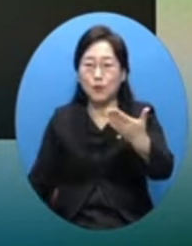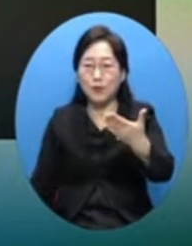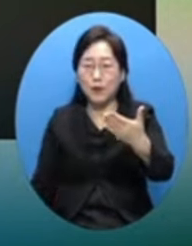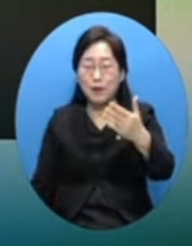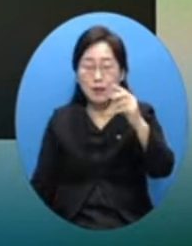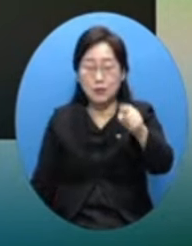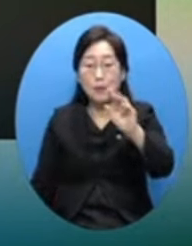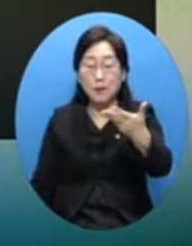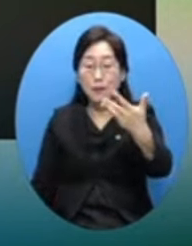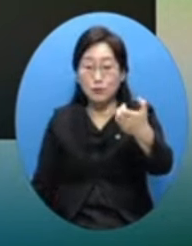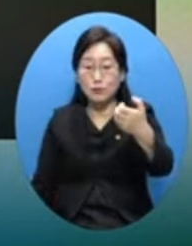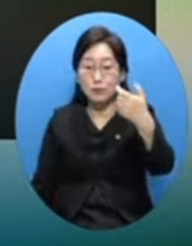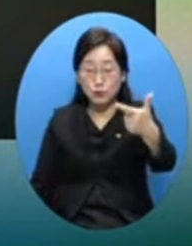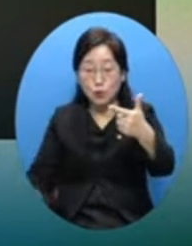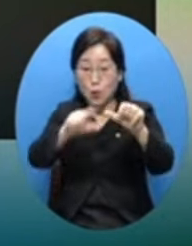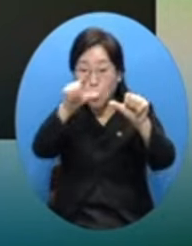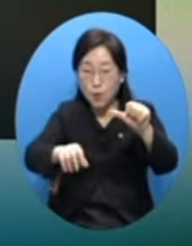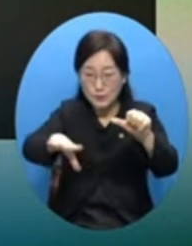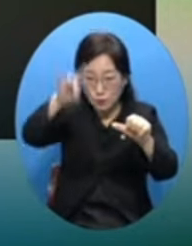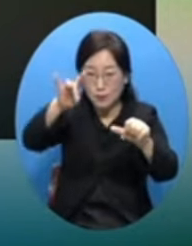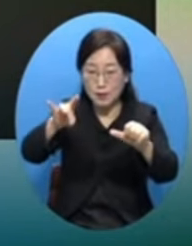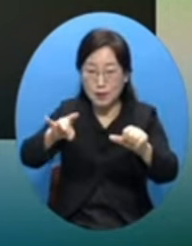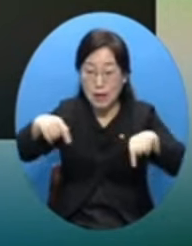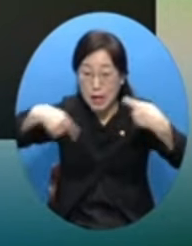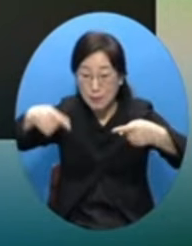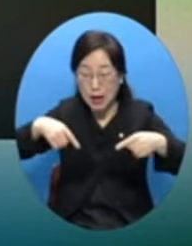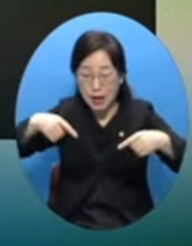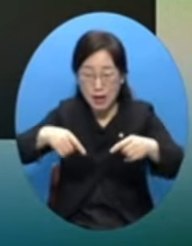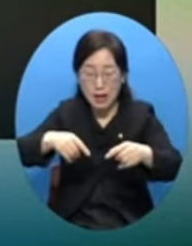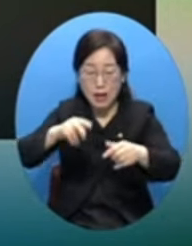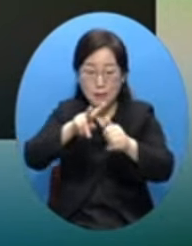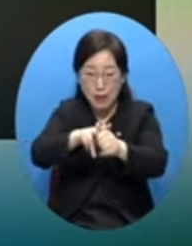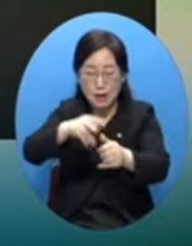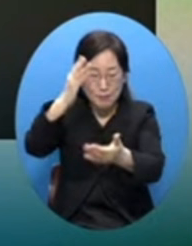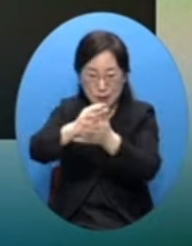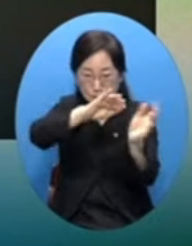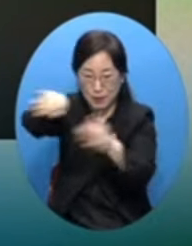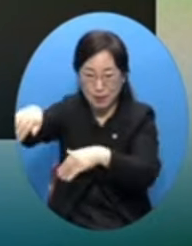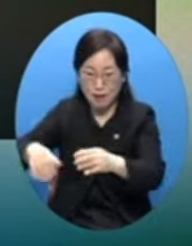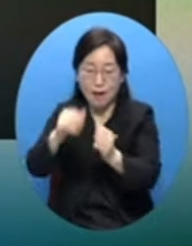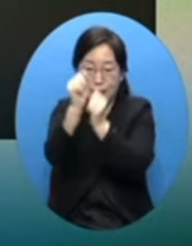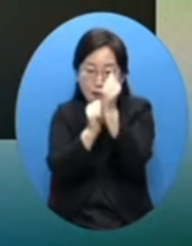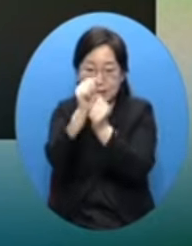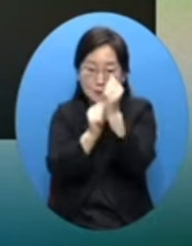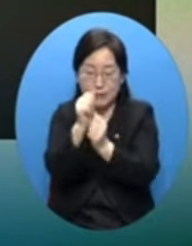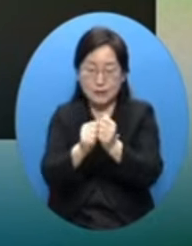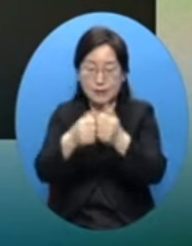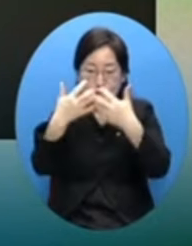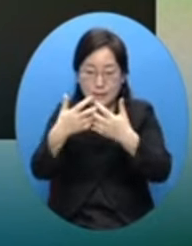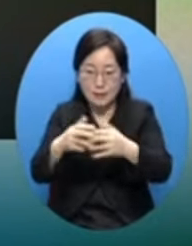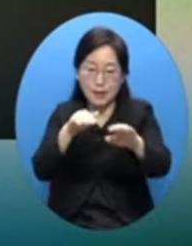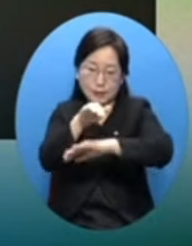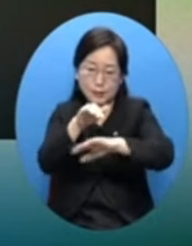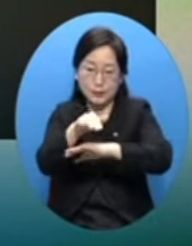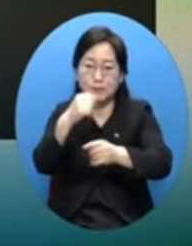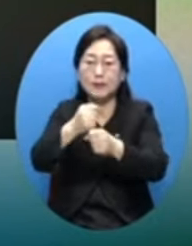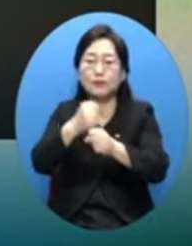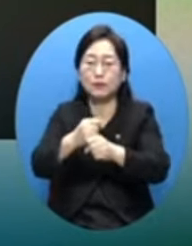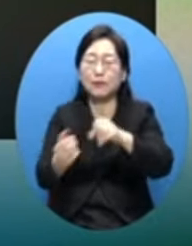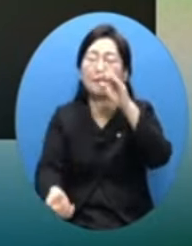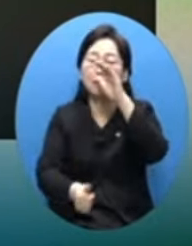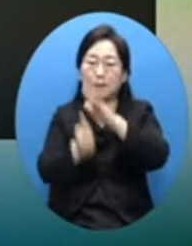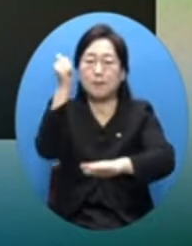1896년 5월 최초로 마리 끄는 마차로 대신 엔진이 엔진으로 달리는 자동차를 만들어내게 되었던 것입니다